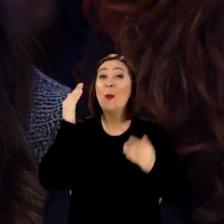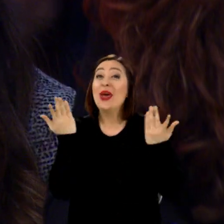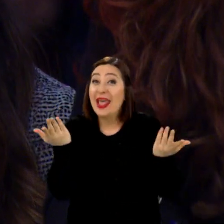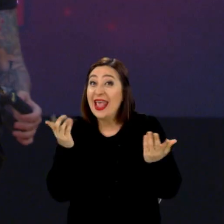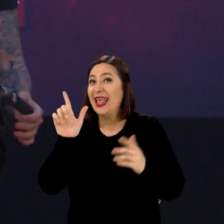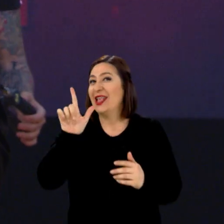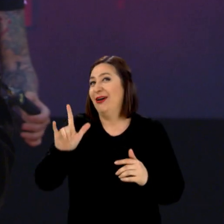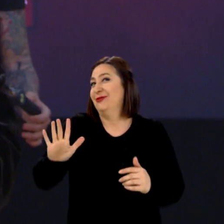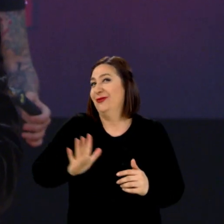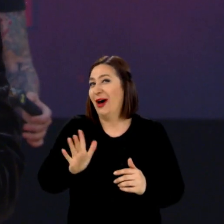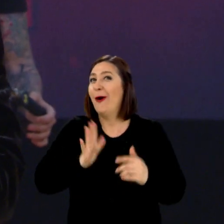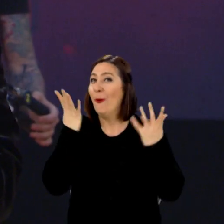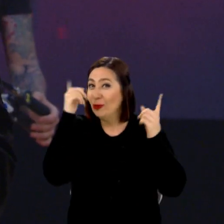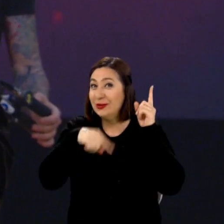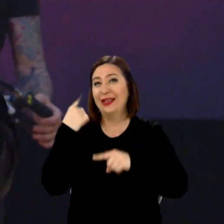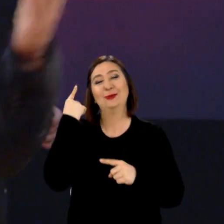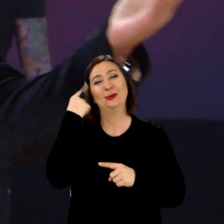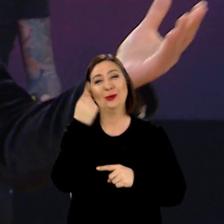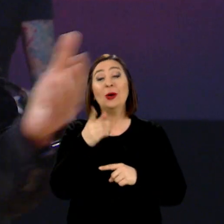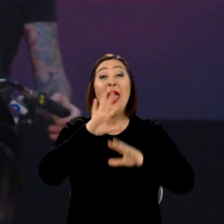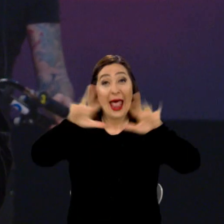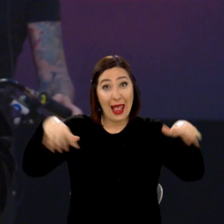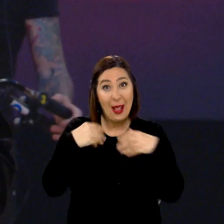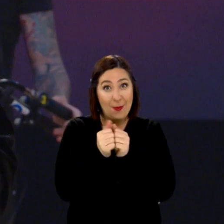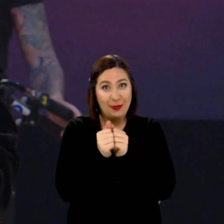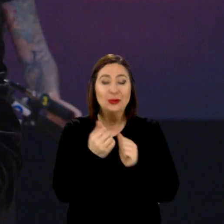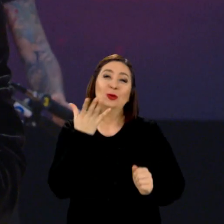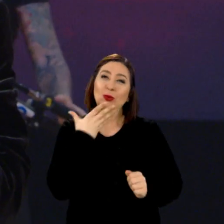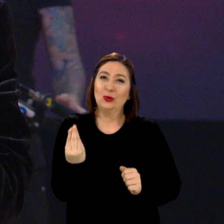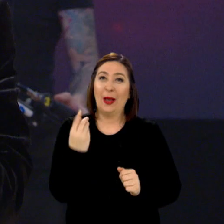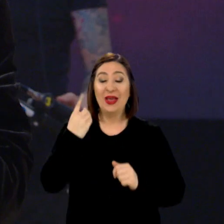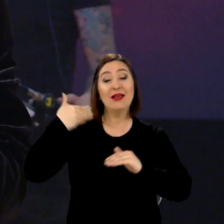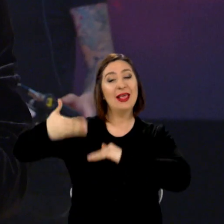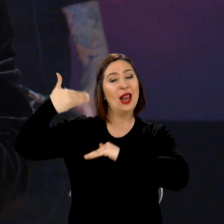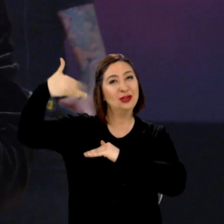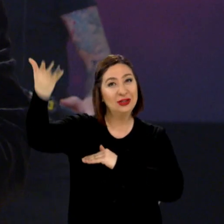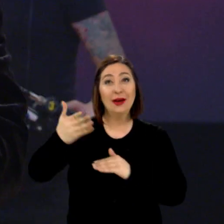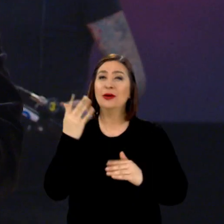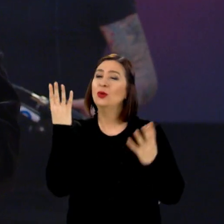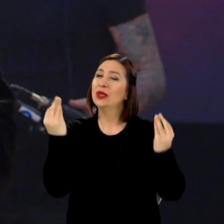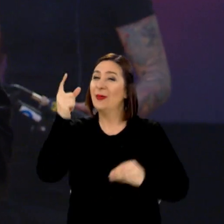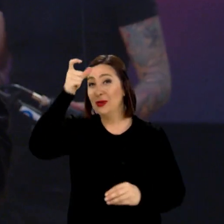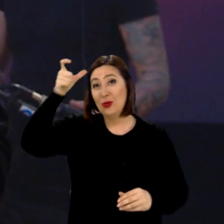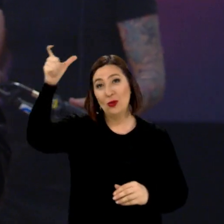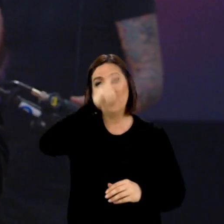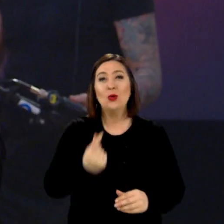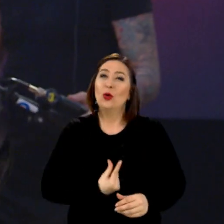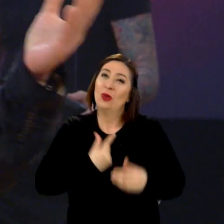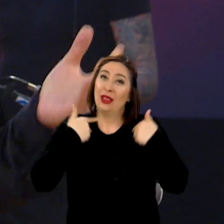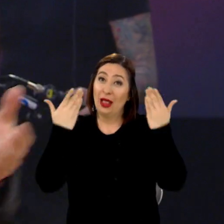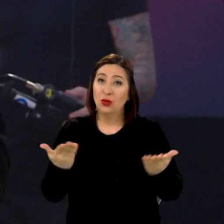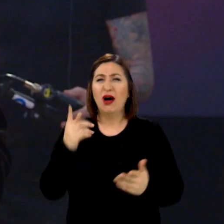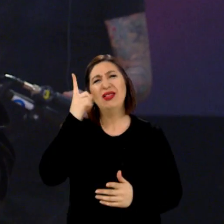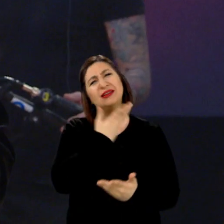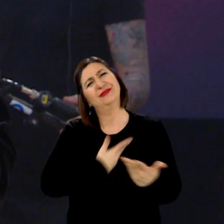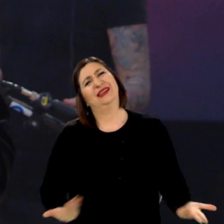Büyümeye ihtiyacını olduğunu düşünüyoruz. Çünkü hepimiz güzel bir gelecek, güzel bir Türkiye ümit ediyoruz.